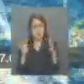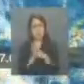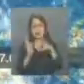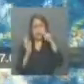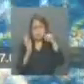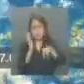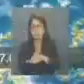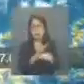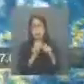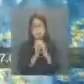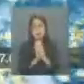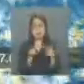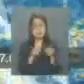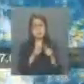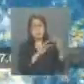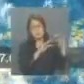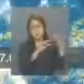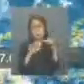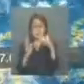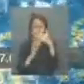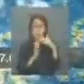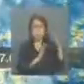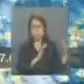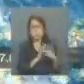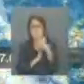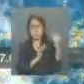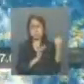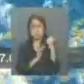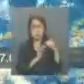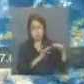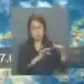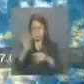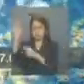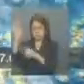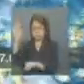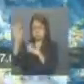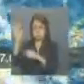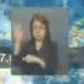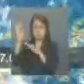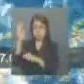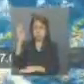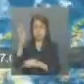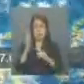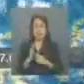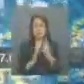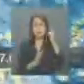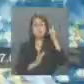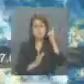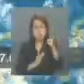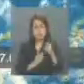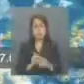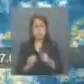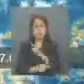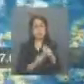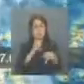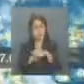กอบกับมรสุมตะวันออกเฉียงเหนือกำลังค่อนข้างแรงที่พัดปกคลุมอ่าวไทยและภาคใต้ซึ่งตั้งแต่วันพรุ่งนี้เป็นต้นไปนะคะระหว่างวันพฤหัสบดี